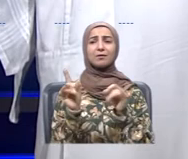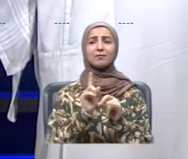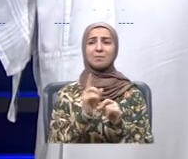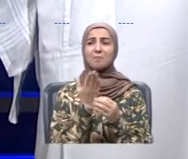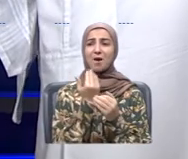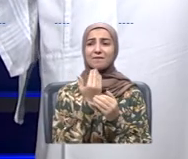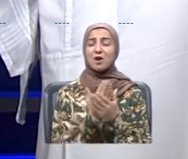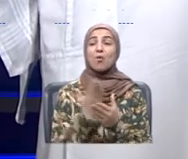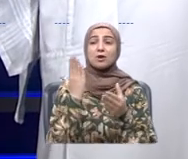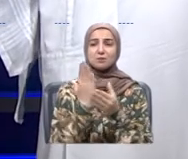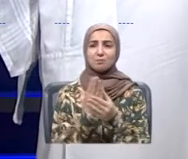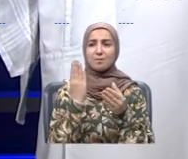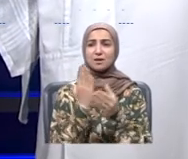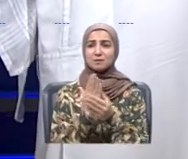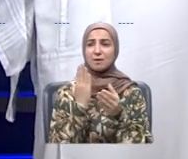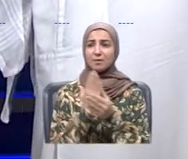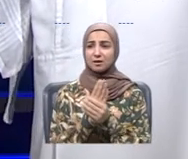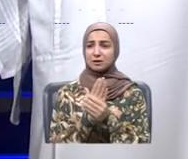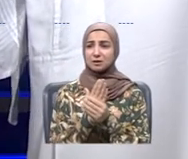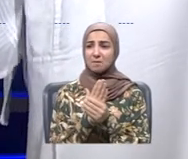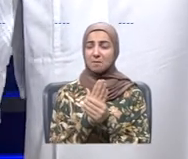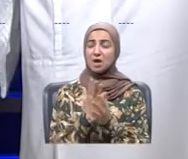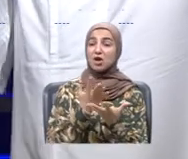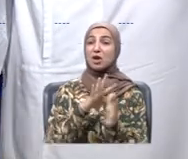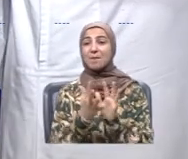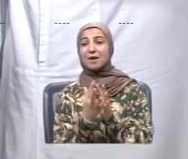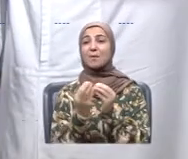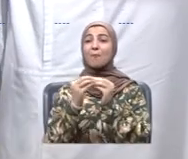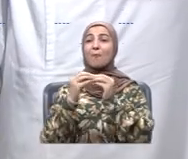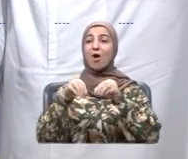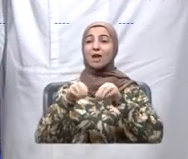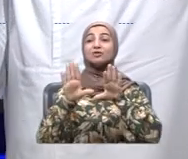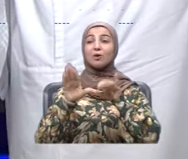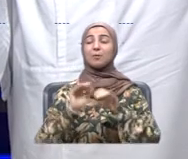الأسباب التي ممكن أن تعالج إشكاليته،